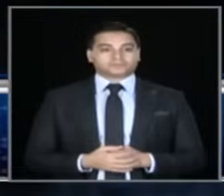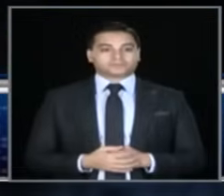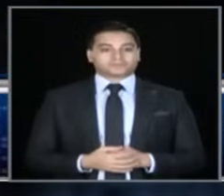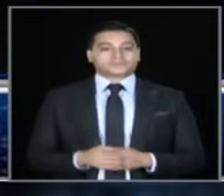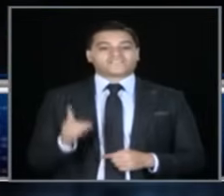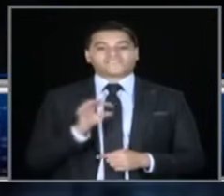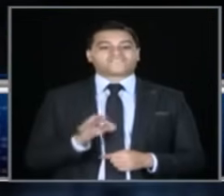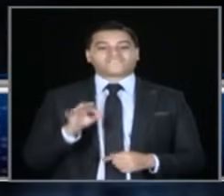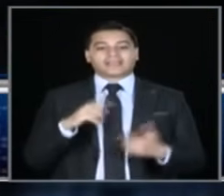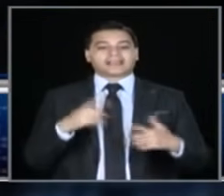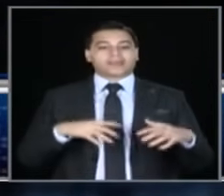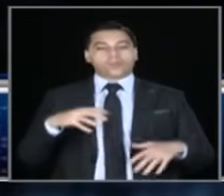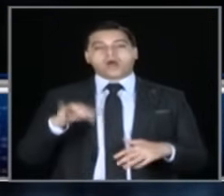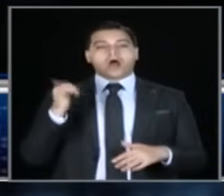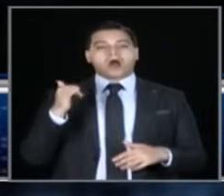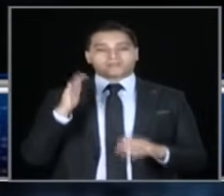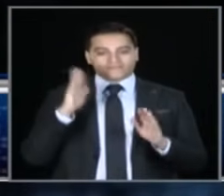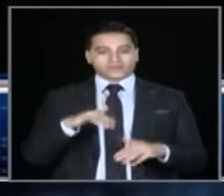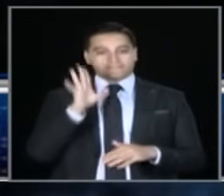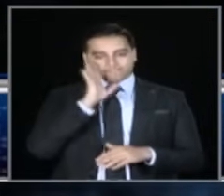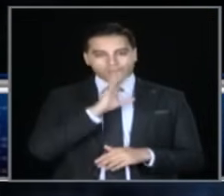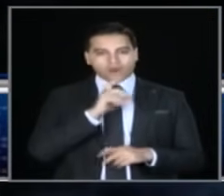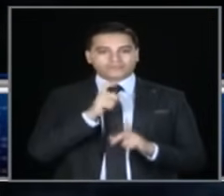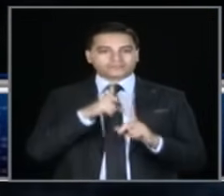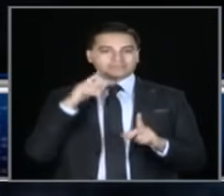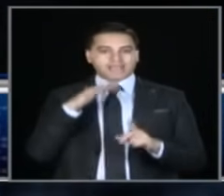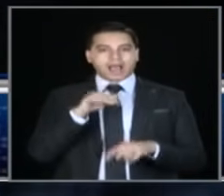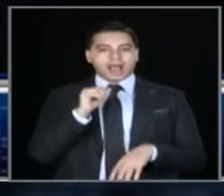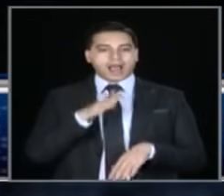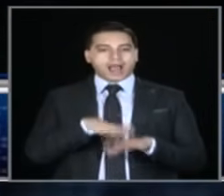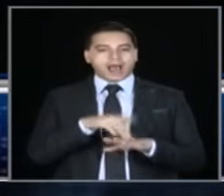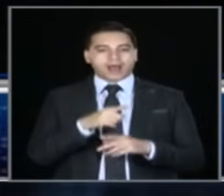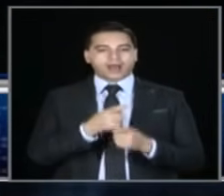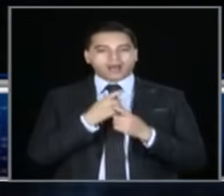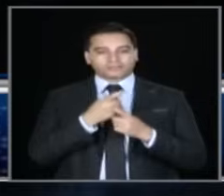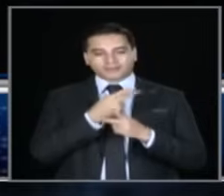في أي دولة عربية يقع الموقع الأثري وليلي؟